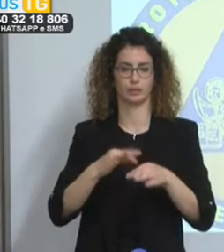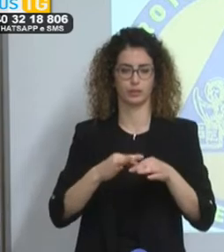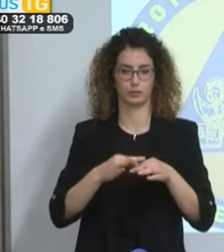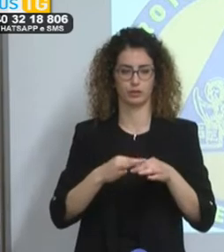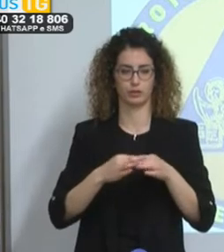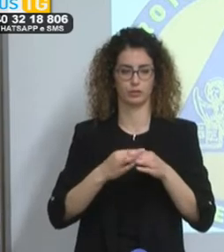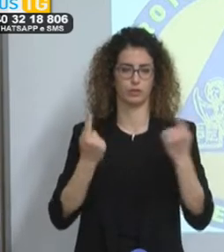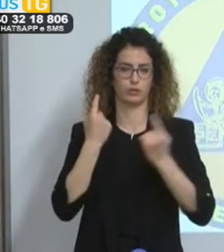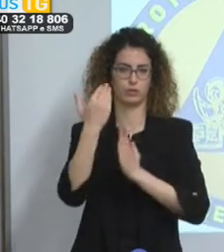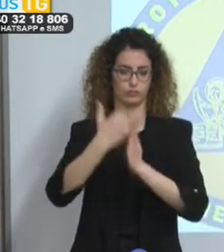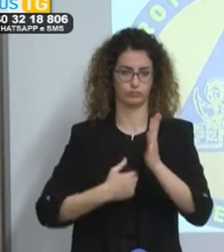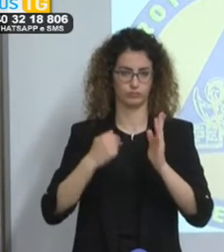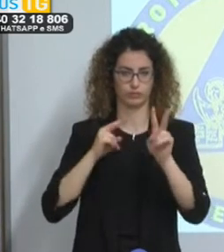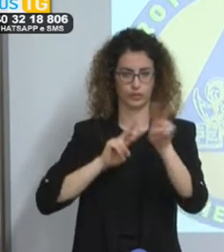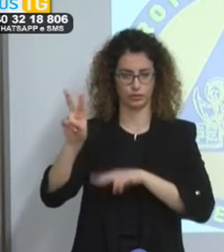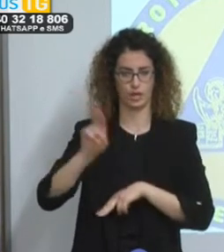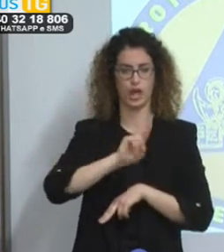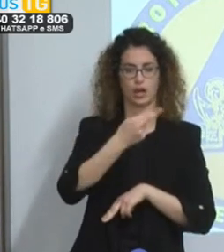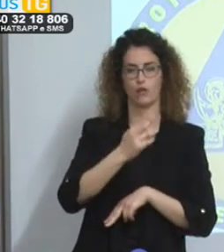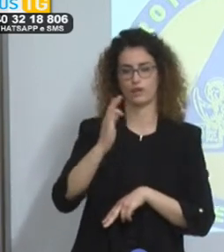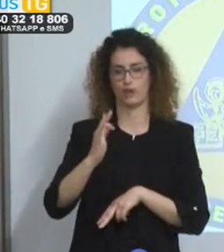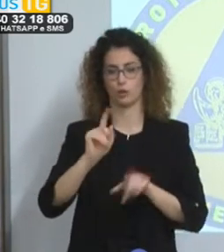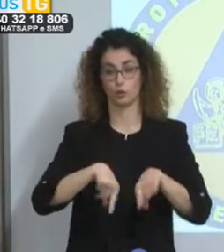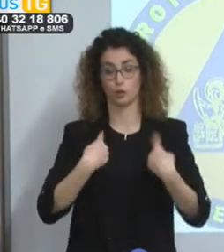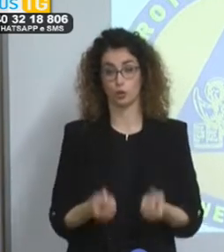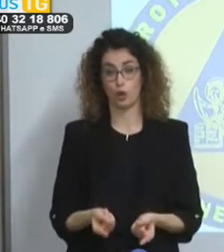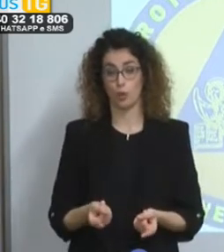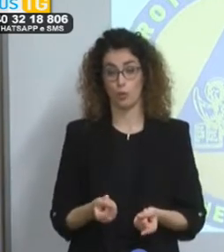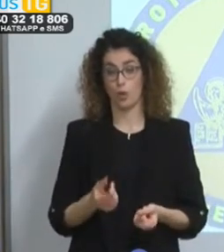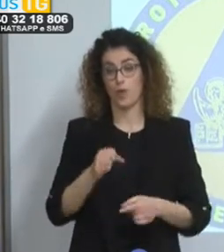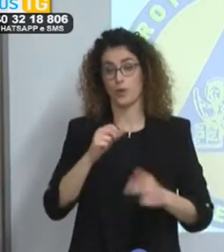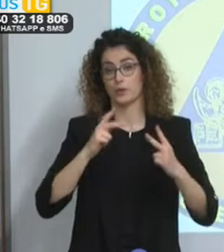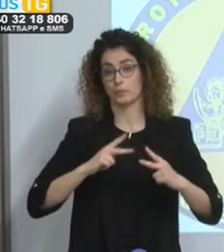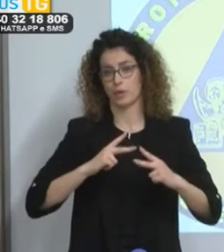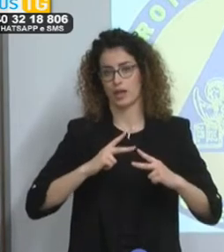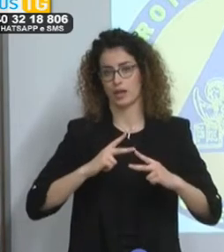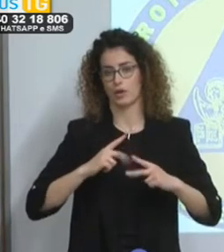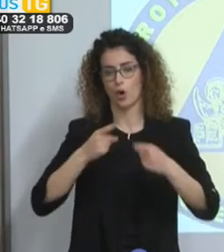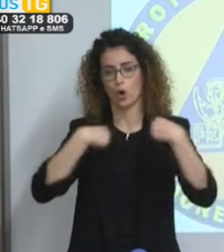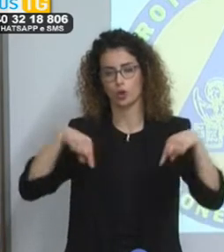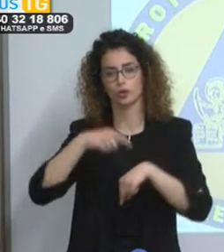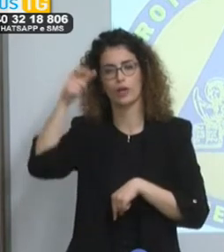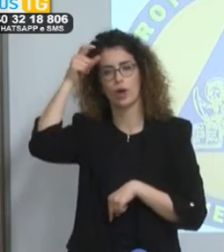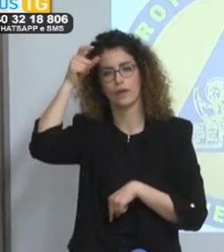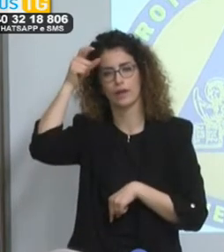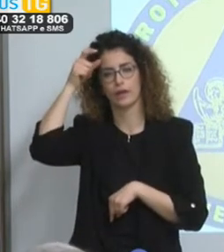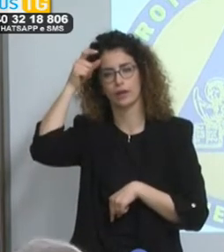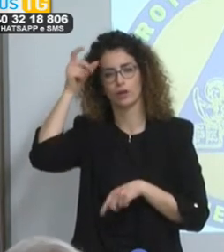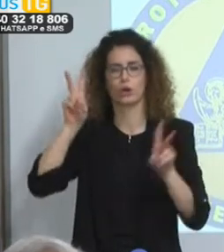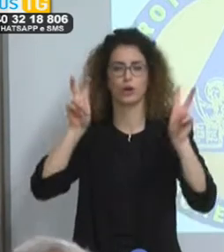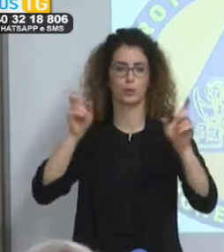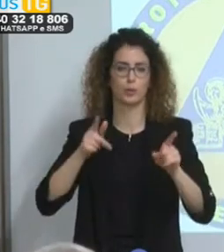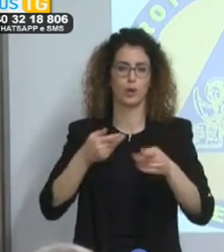del piano nazionale per il recovery fund. Dopodiché spero ci sia una riunione invece con il governo per parlare di riaperture